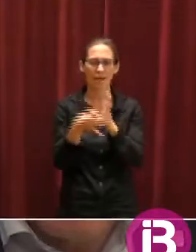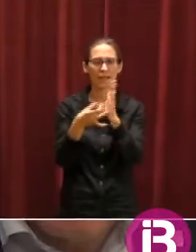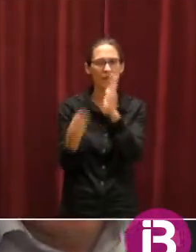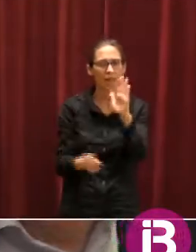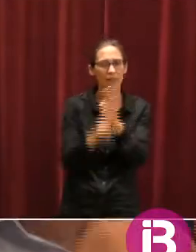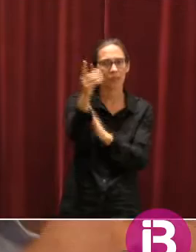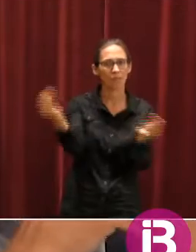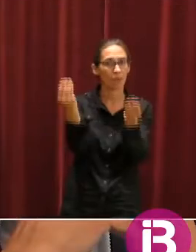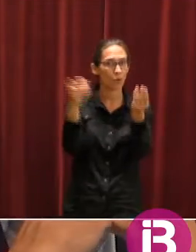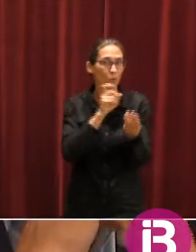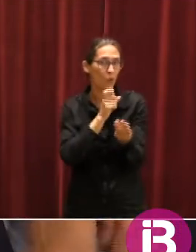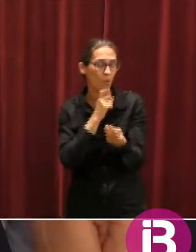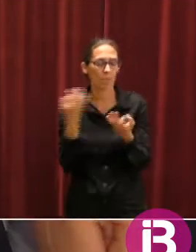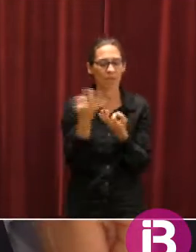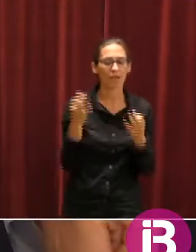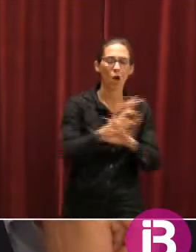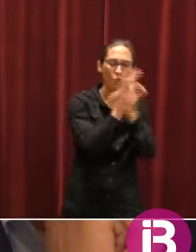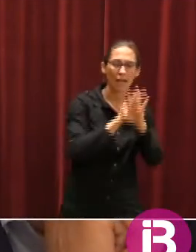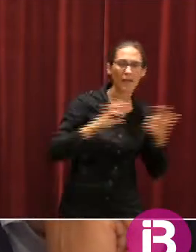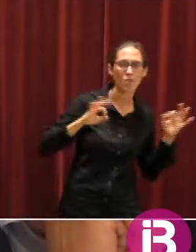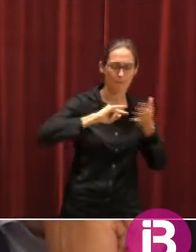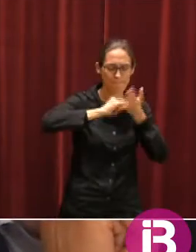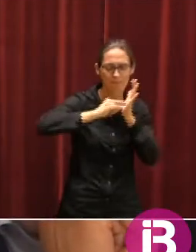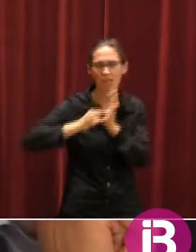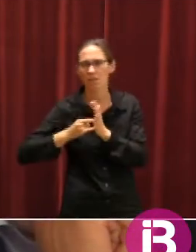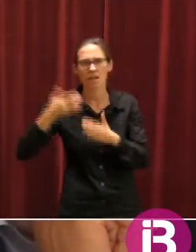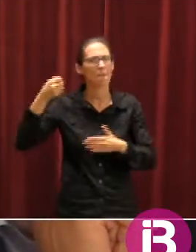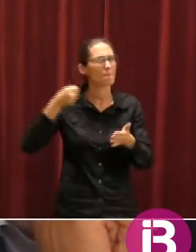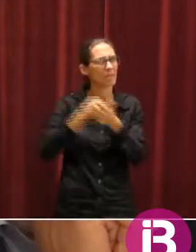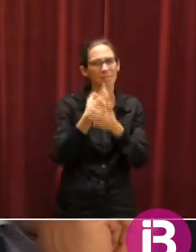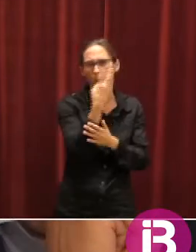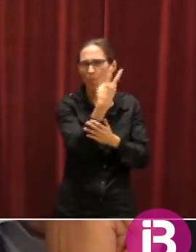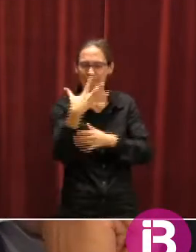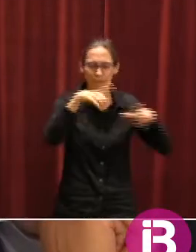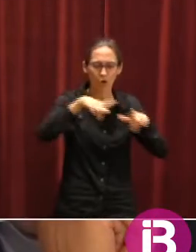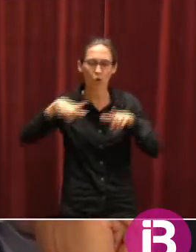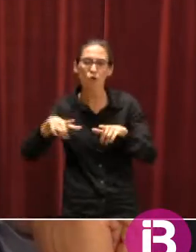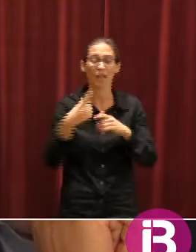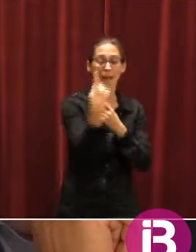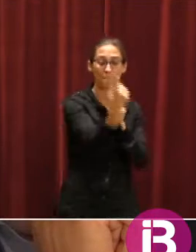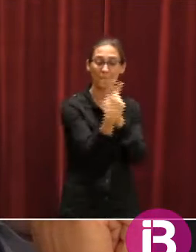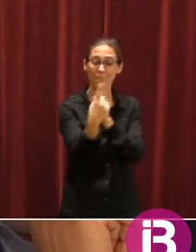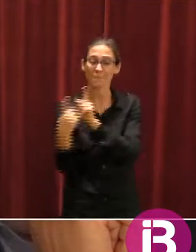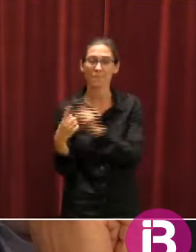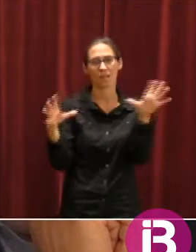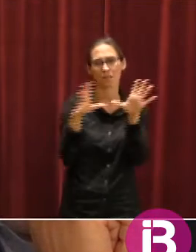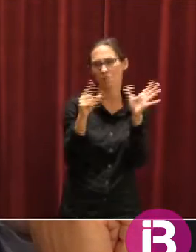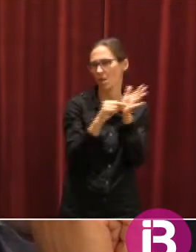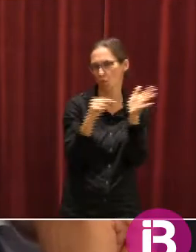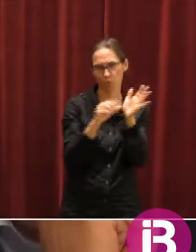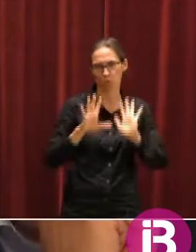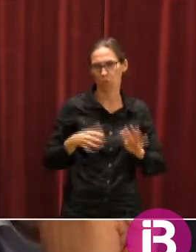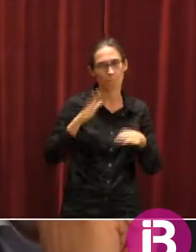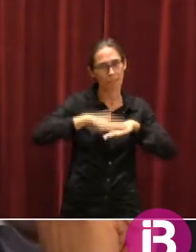Urge mejorar la gestión y la planificación, fijar en máximo 25 consultas y 10 minutos por paciente. Mira, se lo advierto, presidenta,